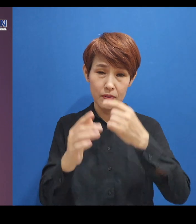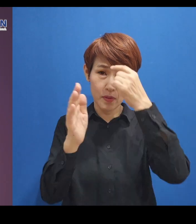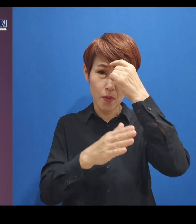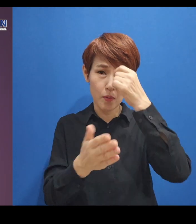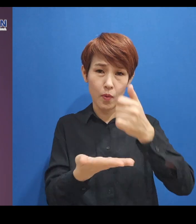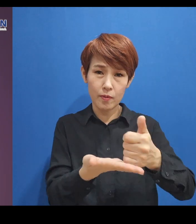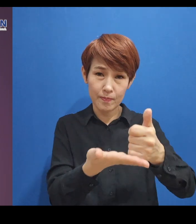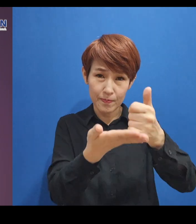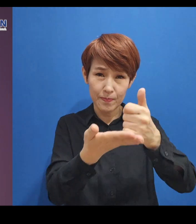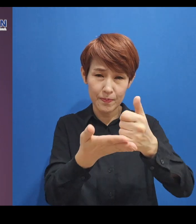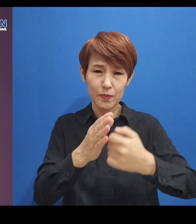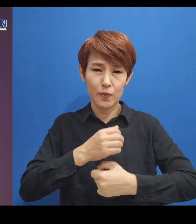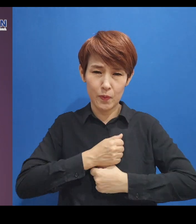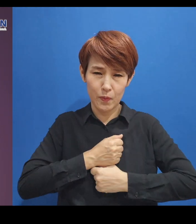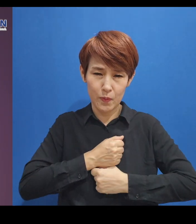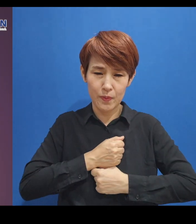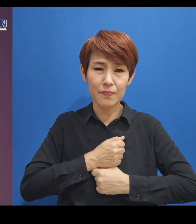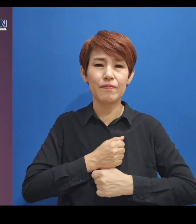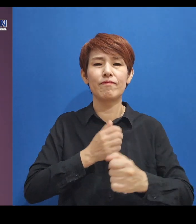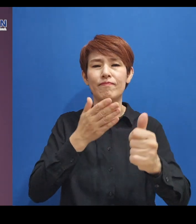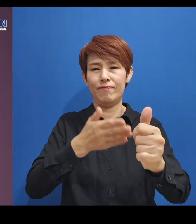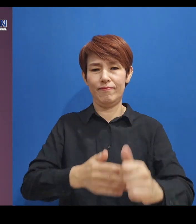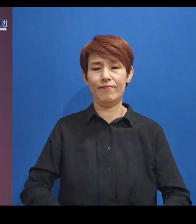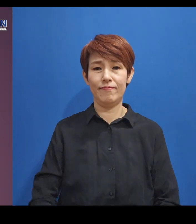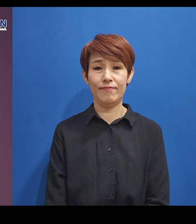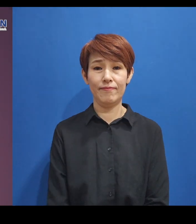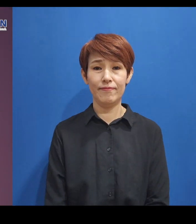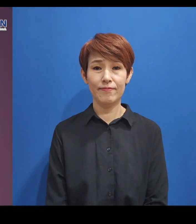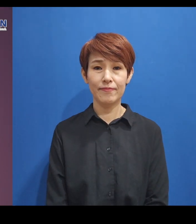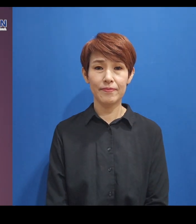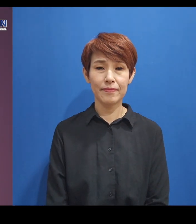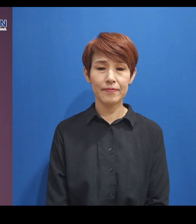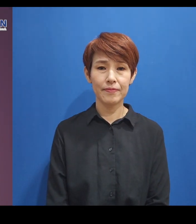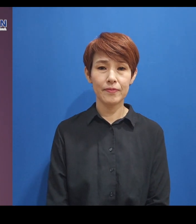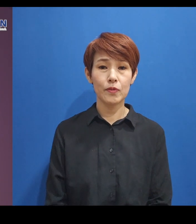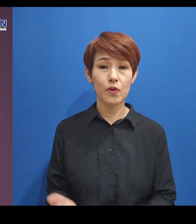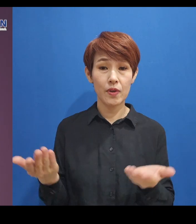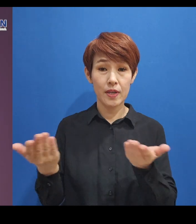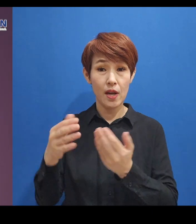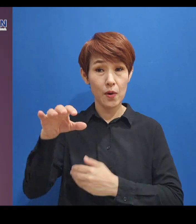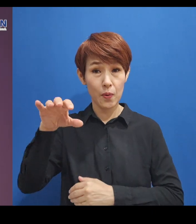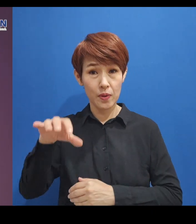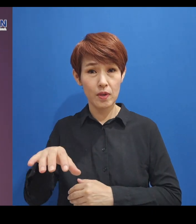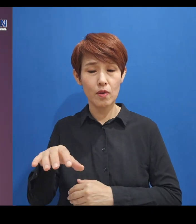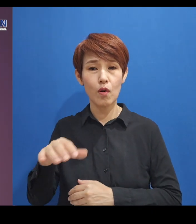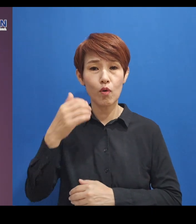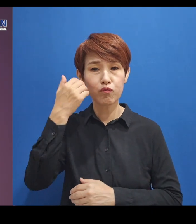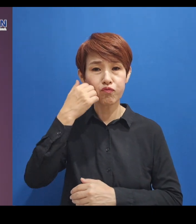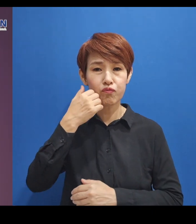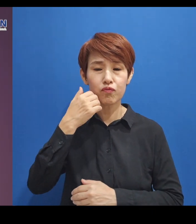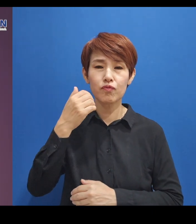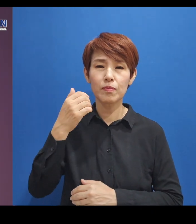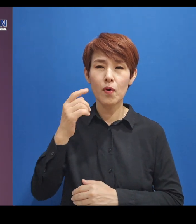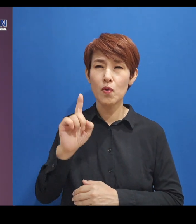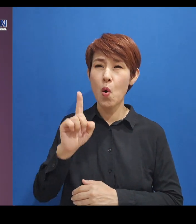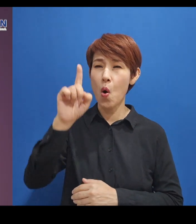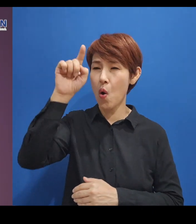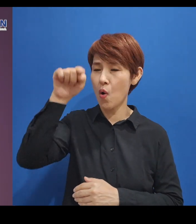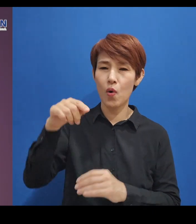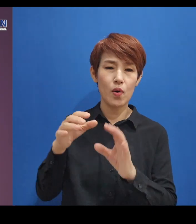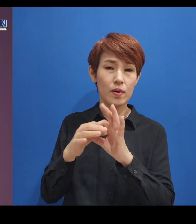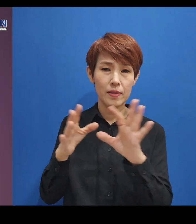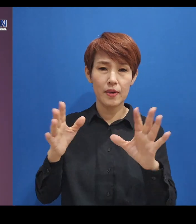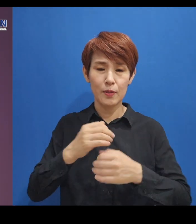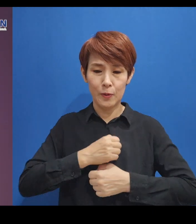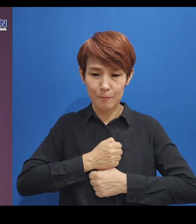조심 존중하심을 통해서 일터에서 지위고하를 막론하고